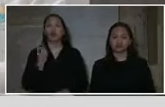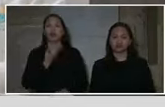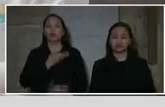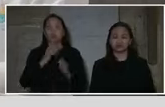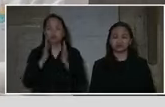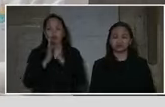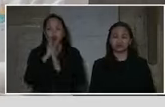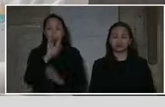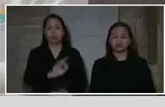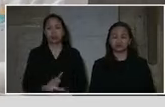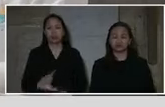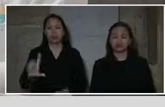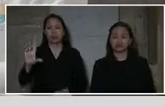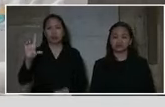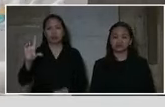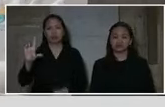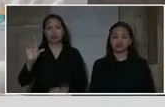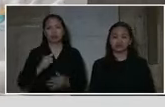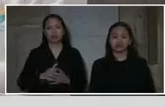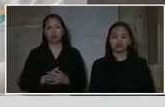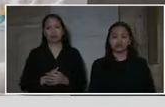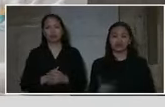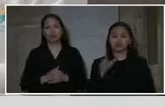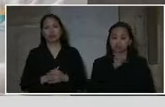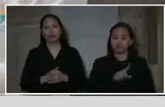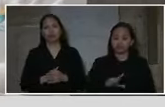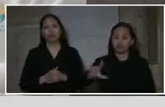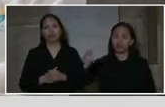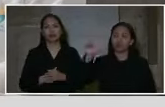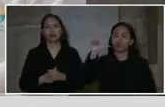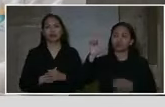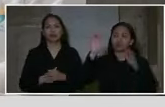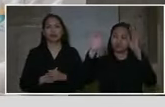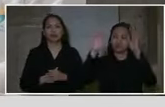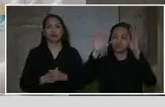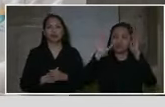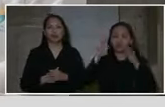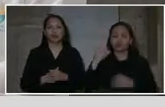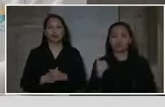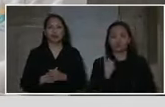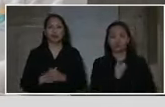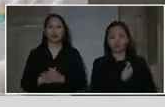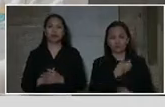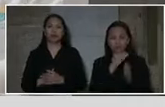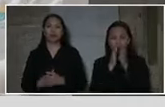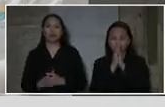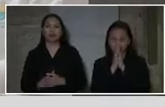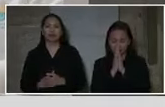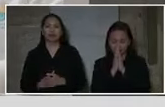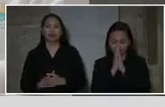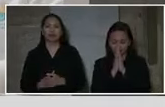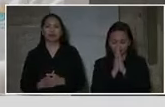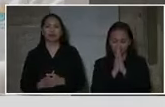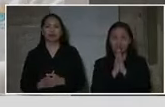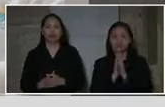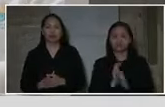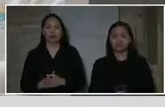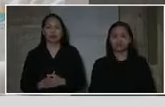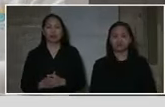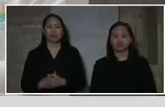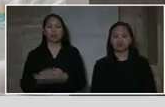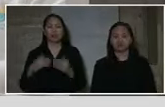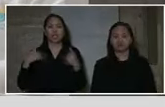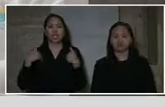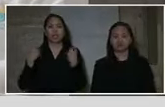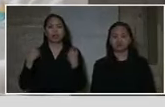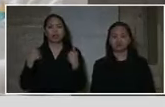Manalangin tayo sa Panginoon. Panginoon, dinggin mo ang aming panalangin. Ang mga